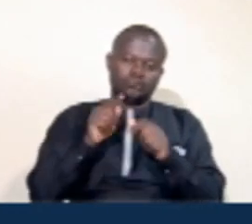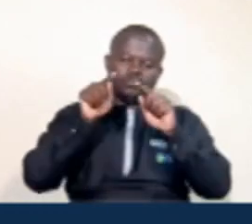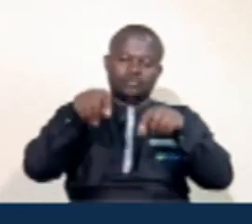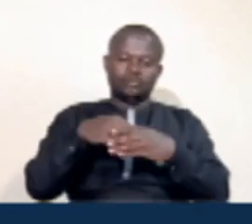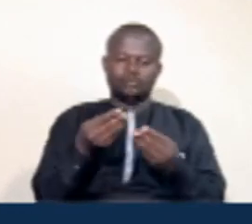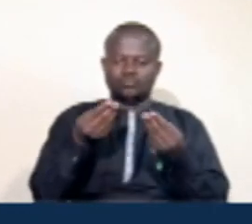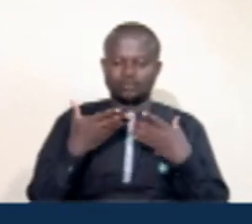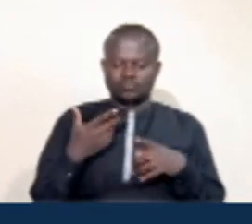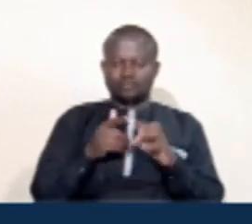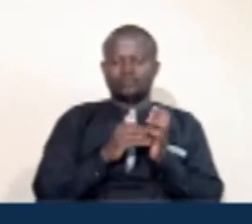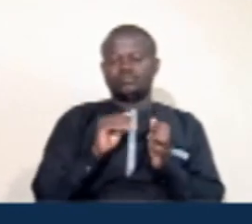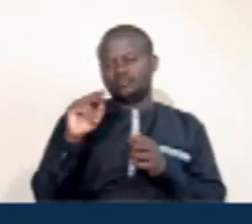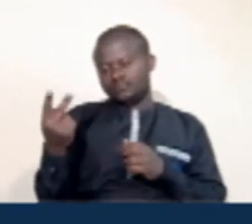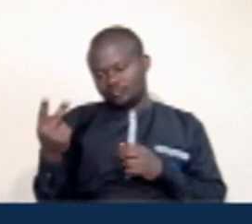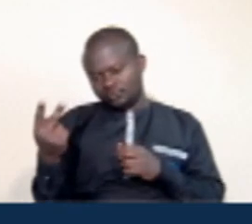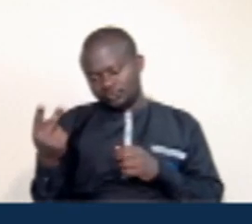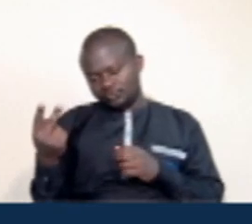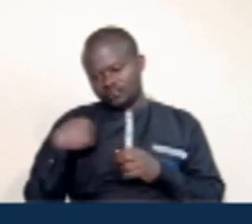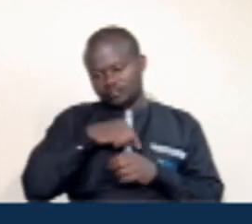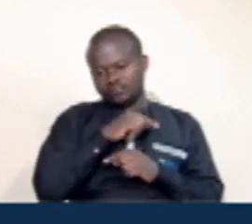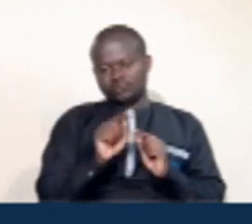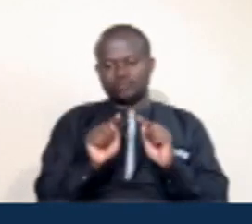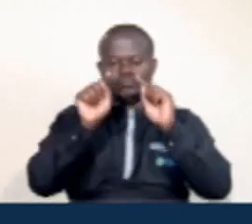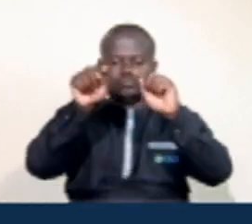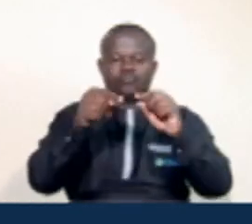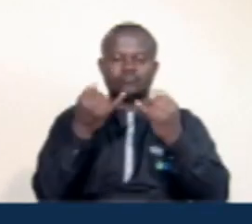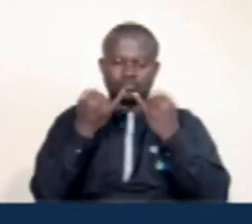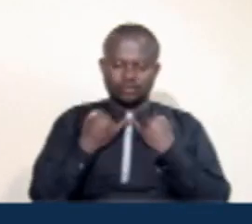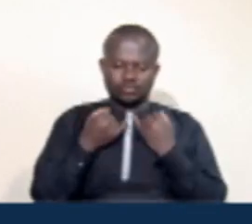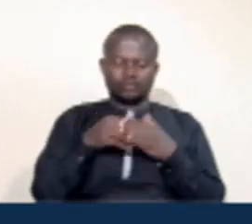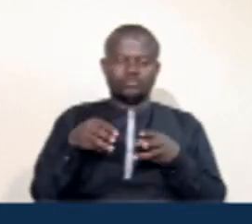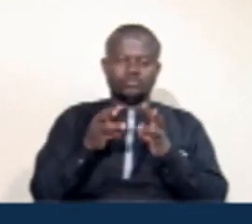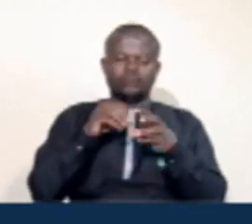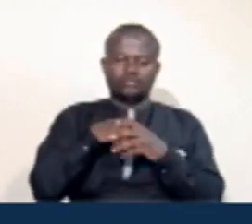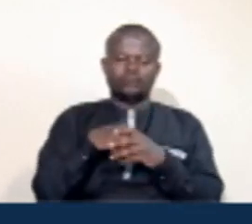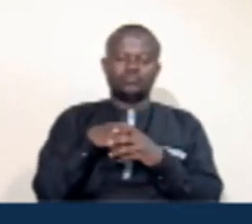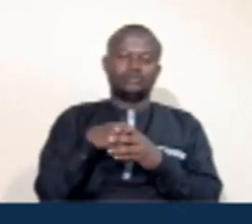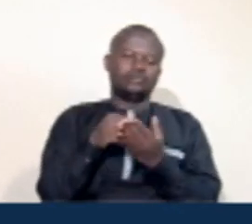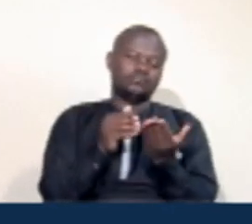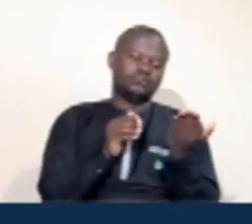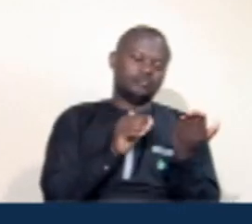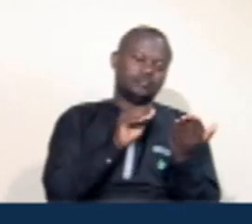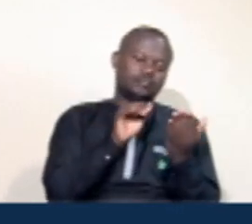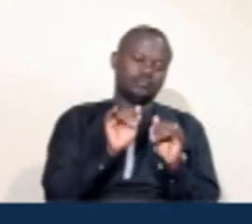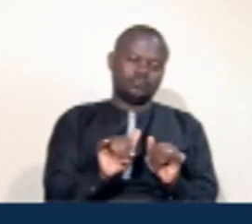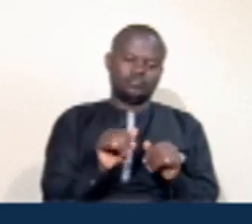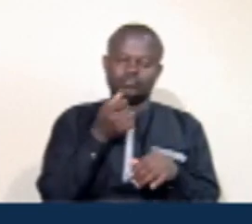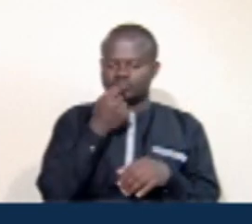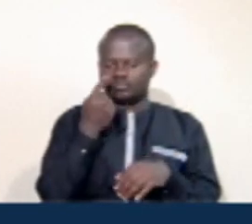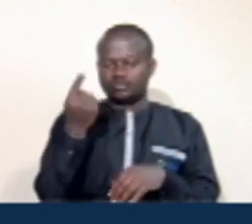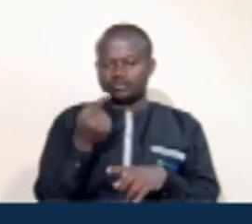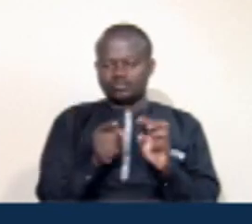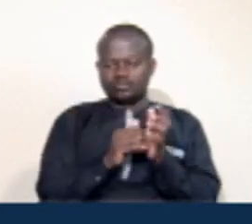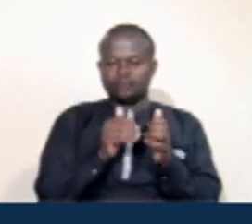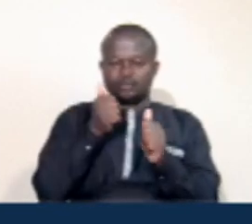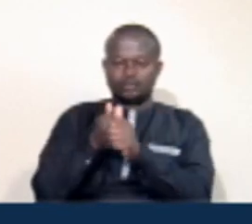barayama ariko bwa kabiri nagiyeyo bambwira ukuntu ngo muri stock ngo asigaye ngo umutumwe kandi